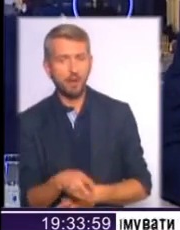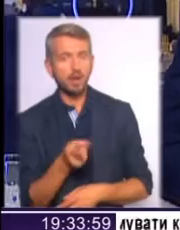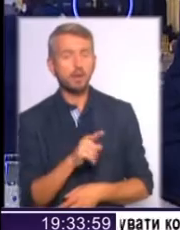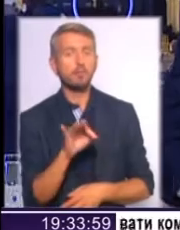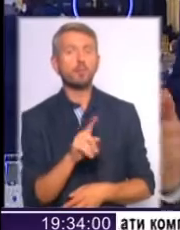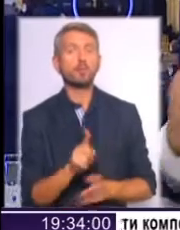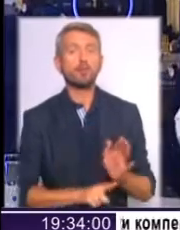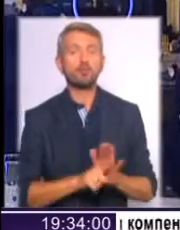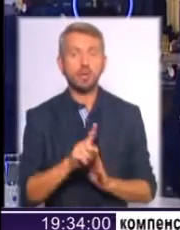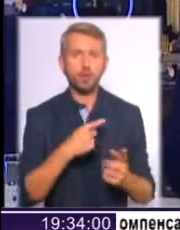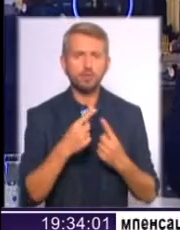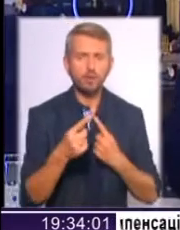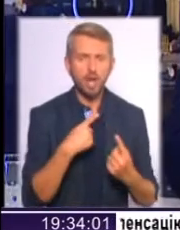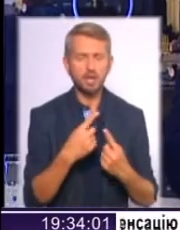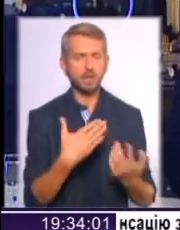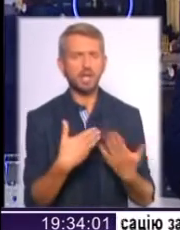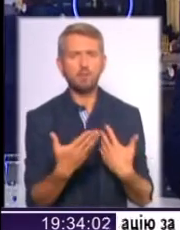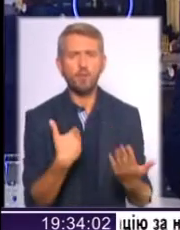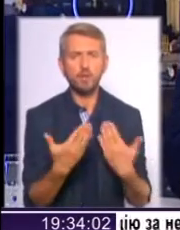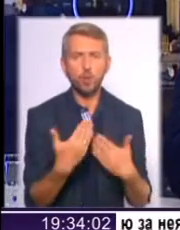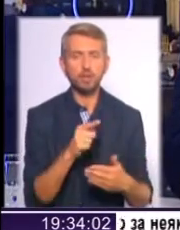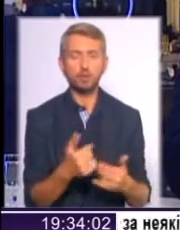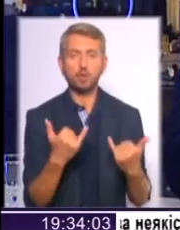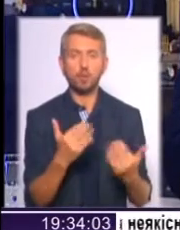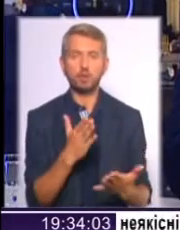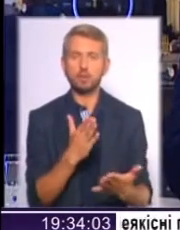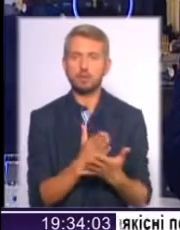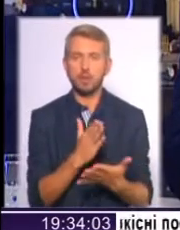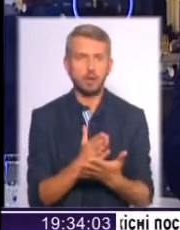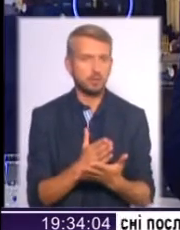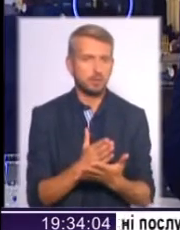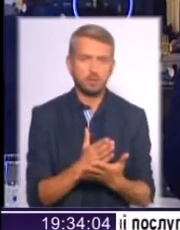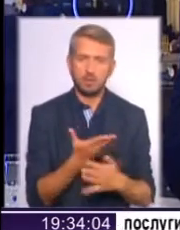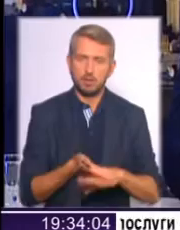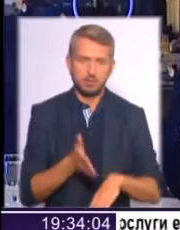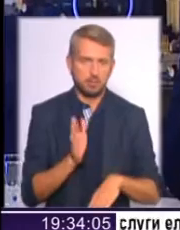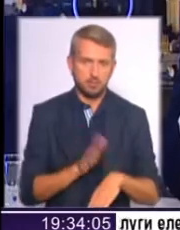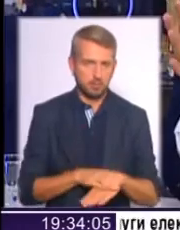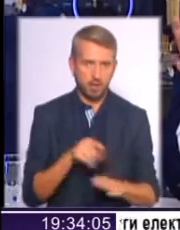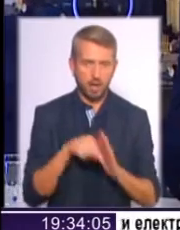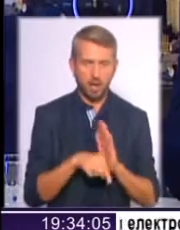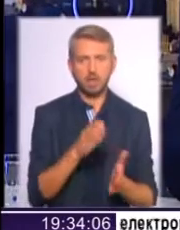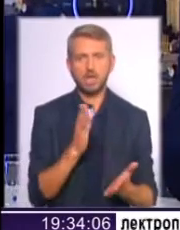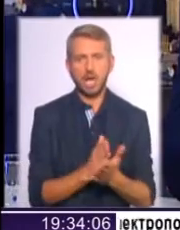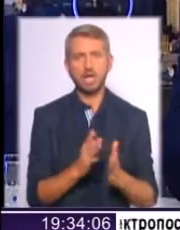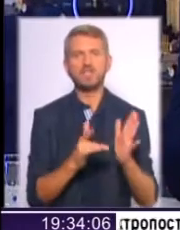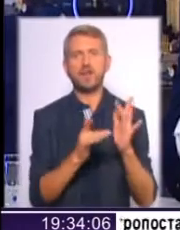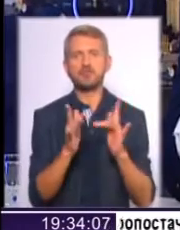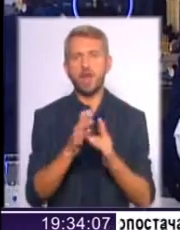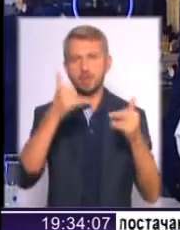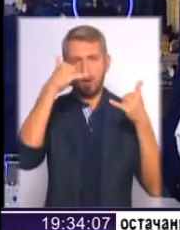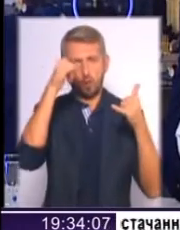почали розмовляти, взаємовідносини ці, вони сьогодні носять кабальний характер. Кабальний. Тобто є священна корова, у нас НАК «Нафтогаз»